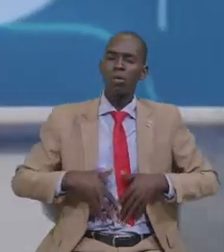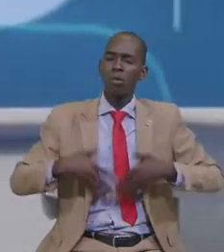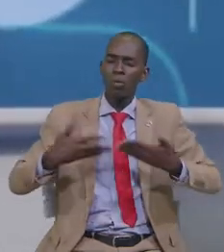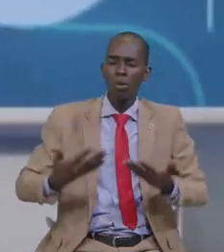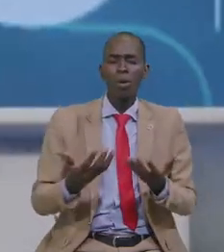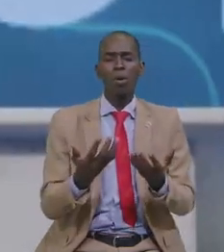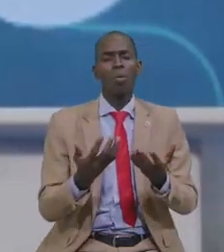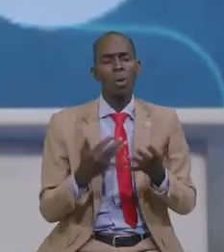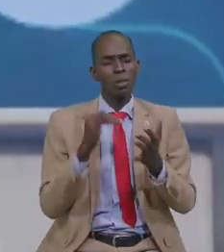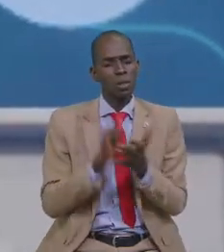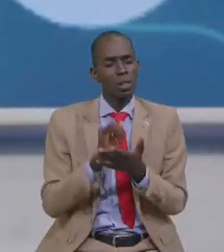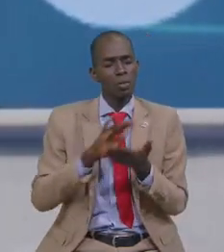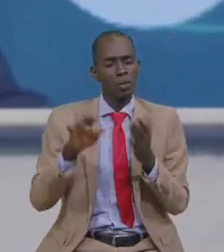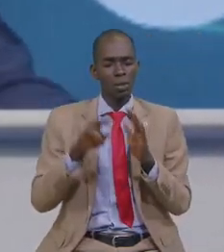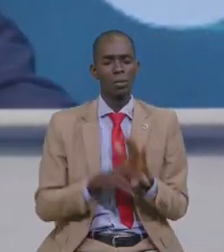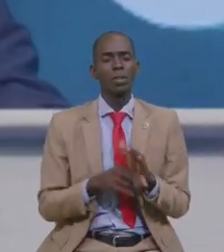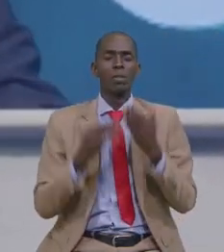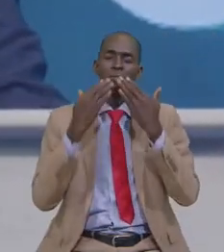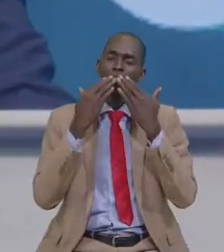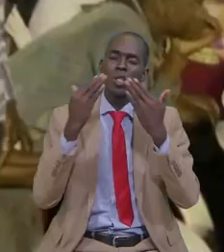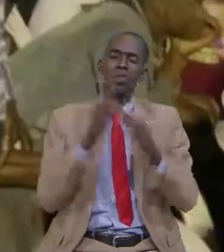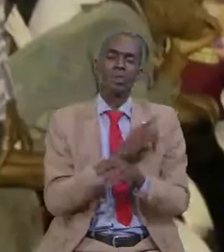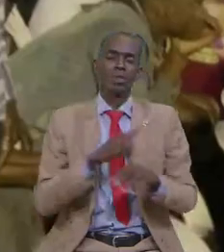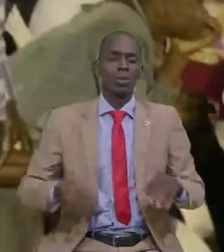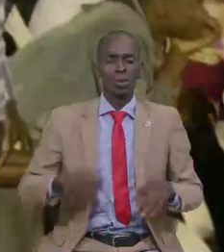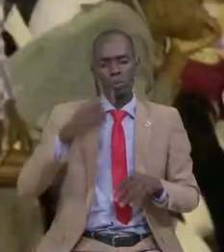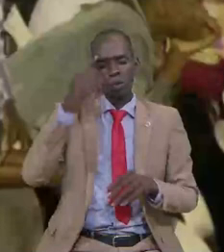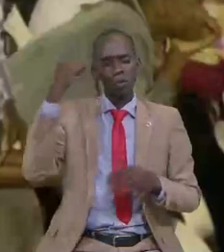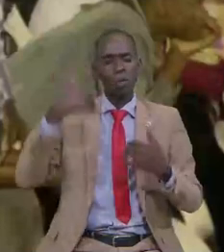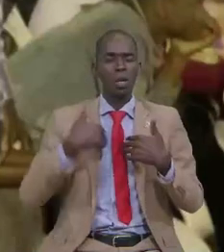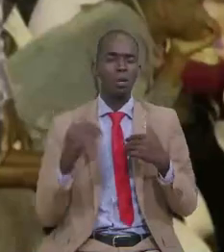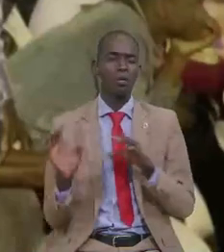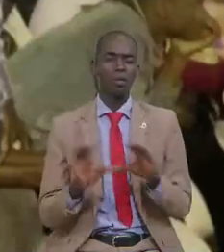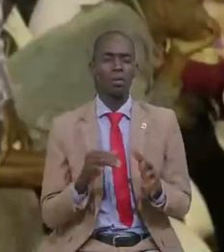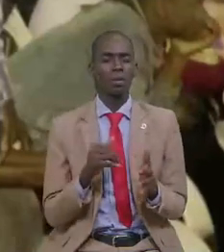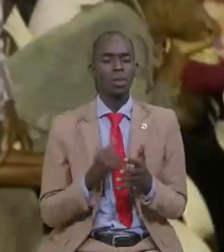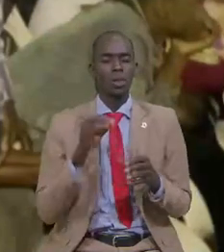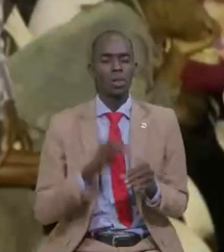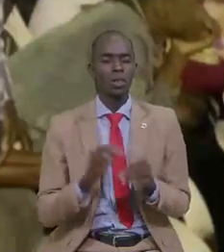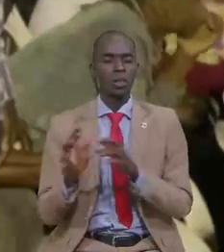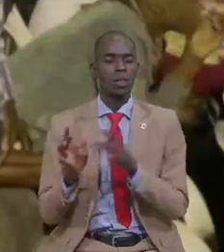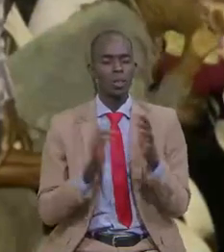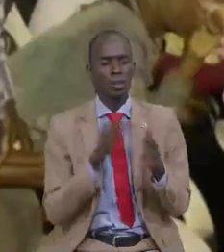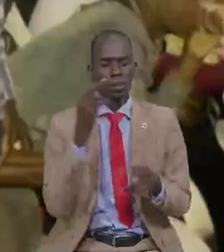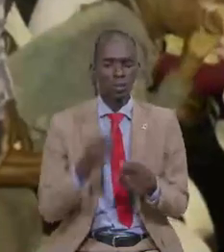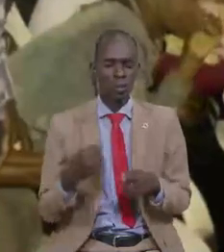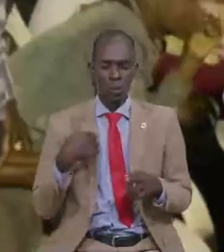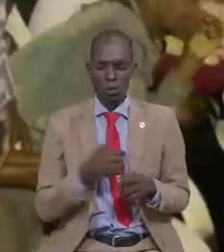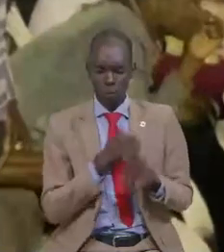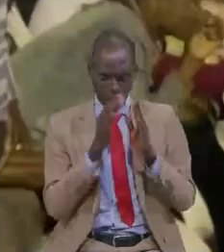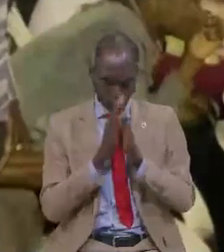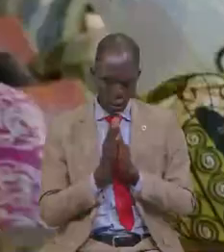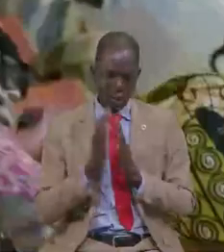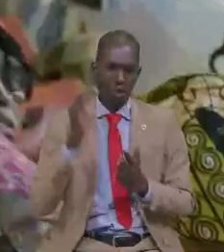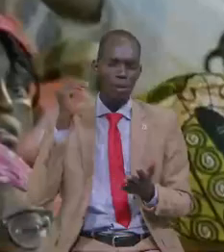cœur, désirent cette libération et ce pardon. Merci parce que nous savons que tu l'as fait. Au nom de